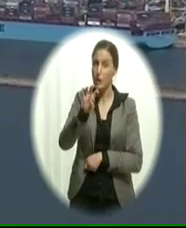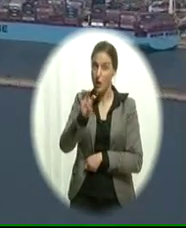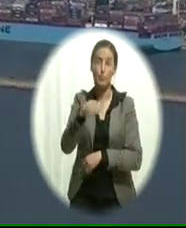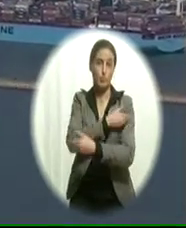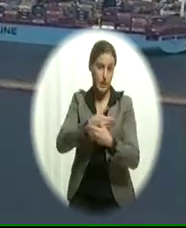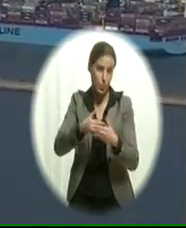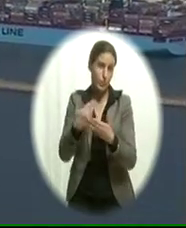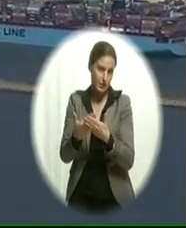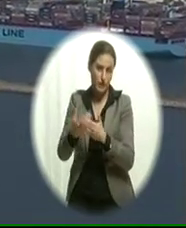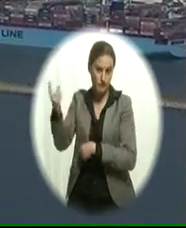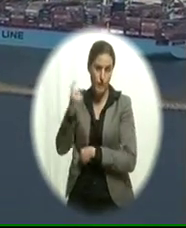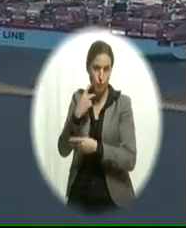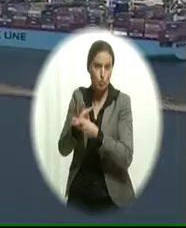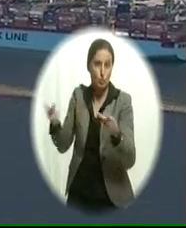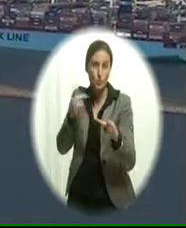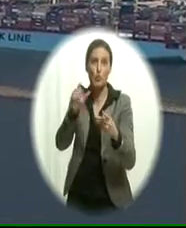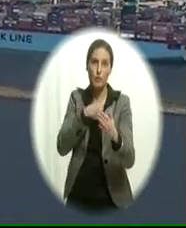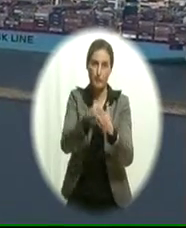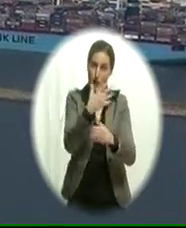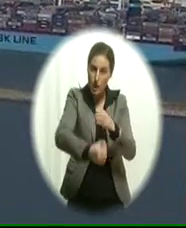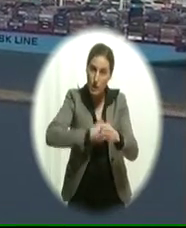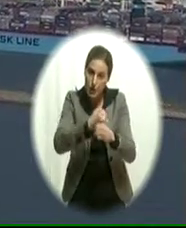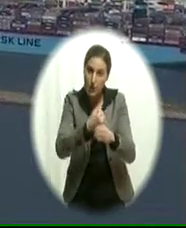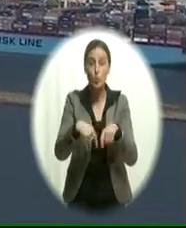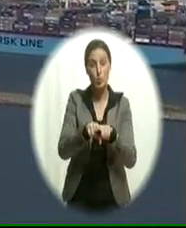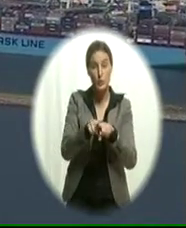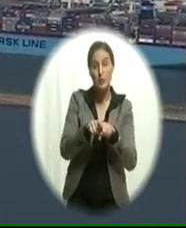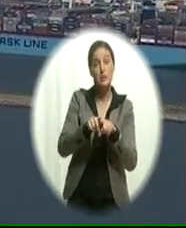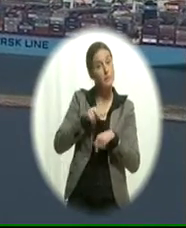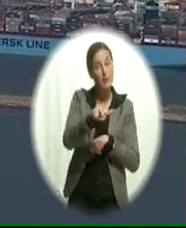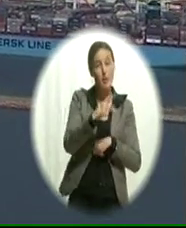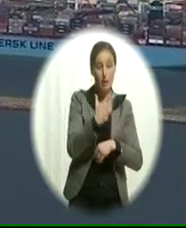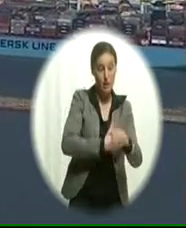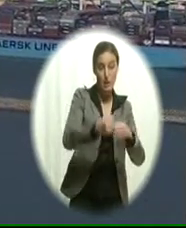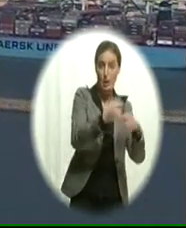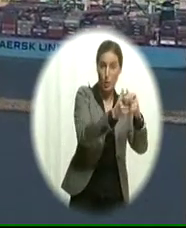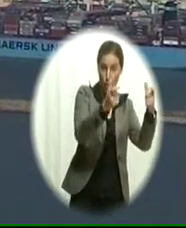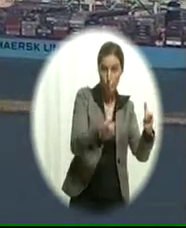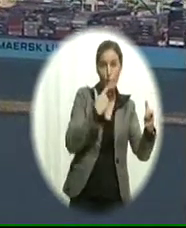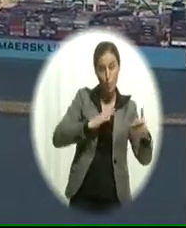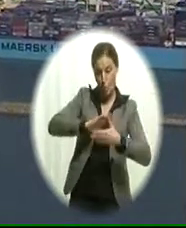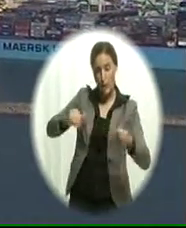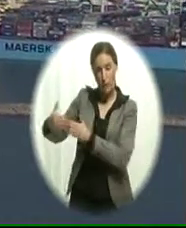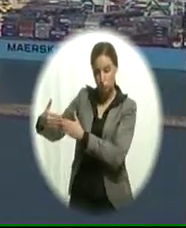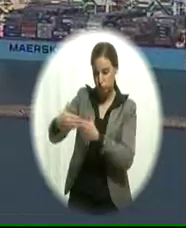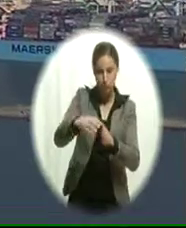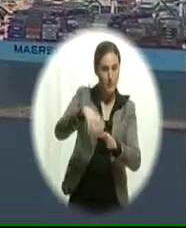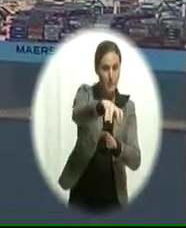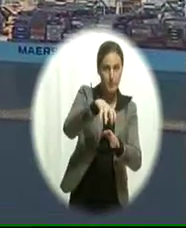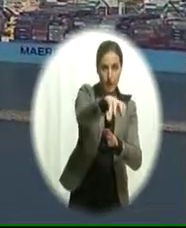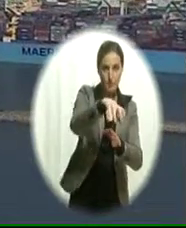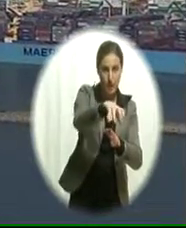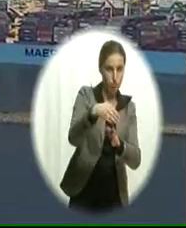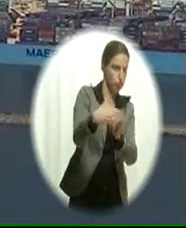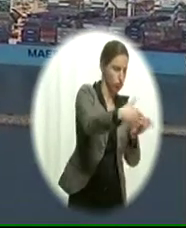fin de cette année, projet d'implantation d'entrepôts par lesquels passeront les marchandises, et puis un certain nombre de projets